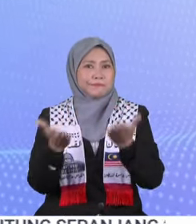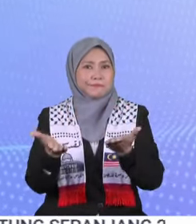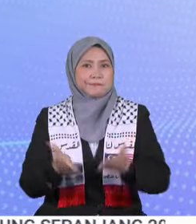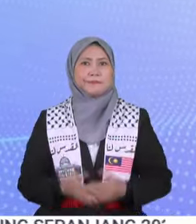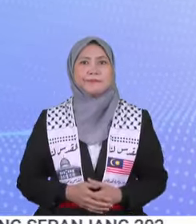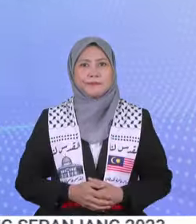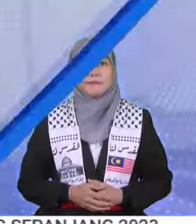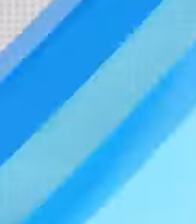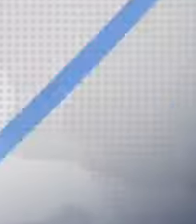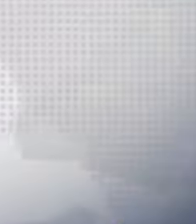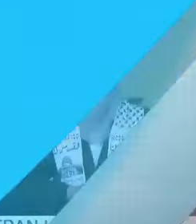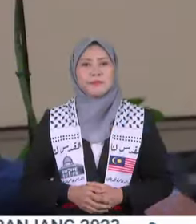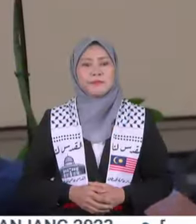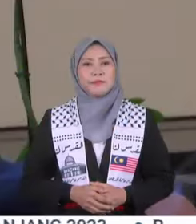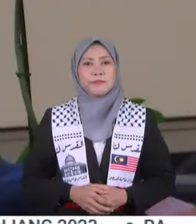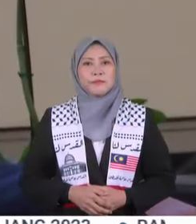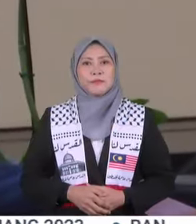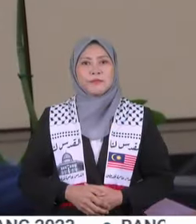esensi.